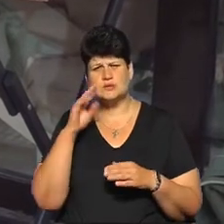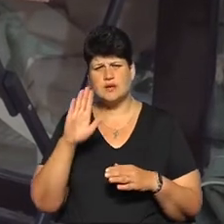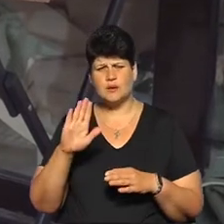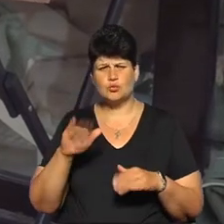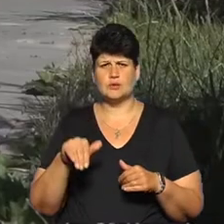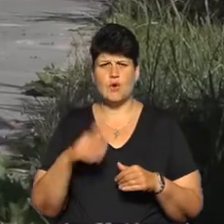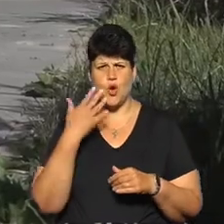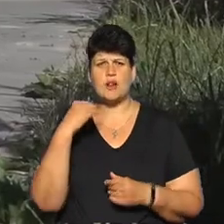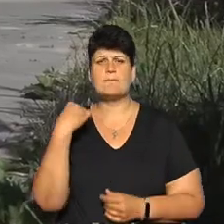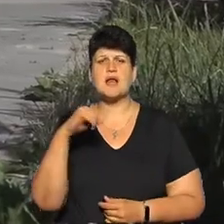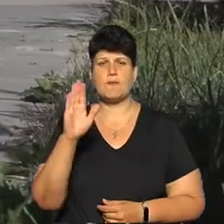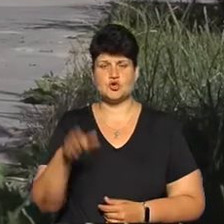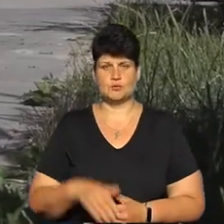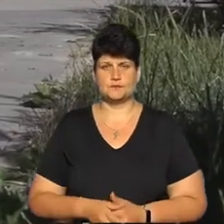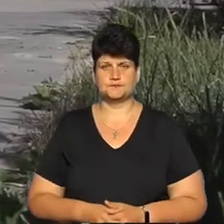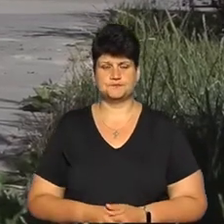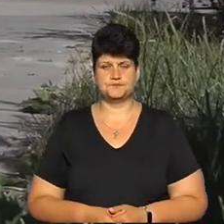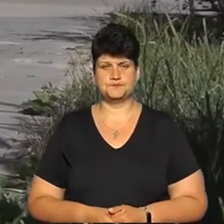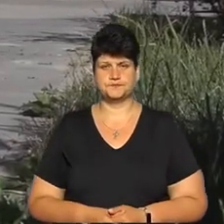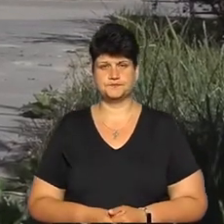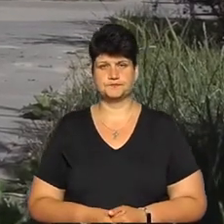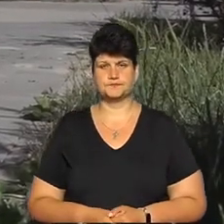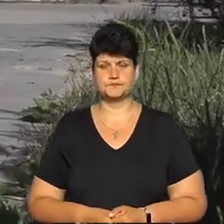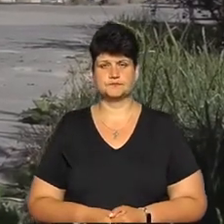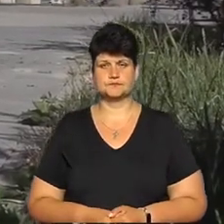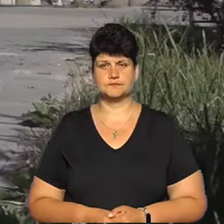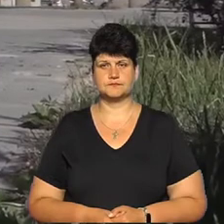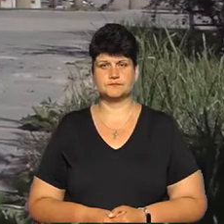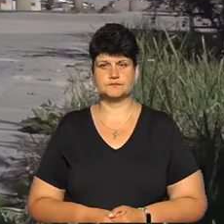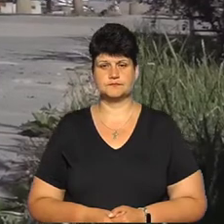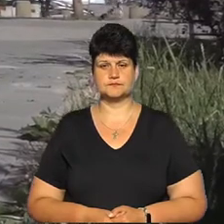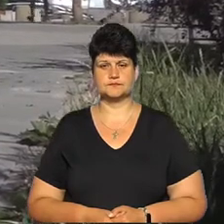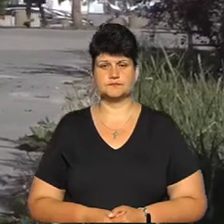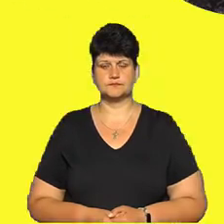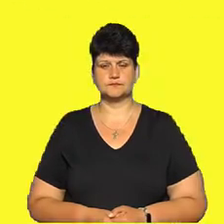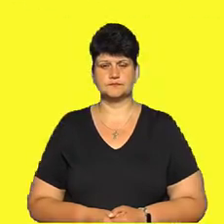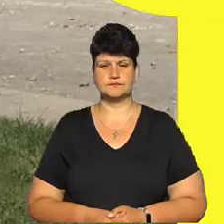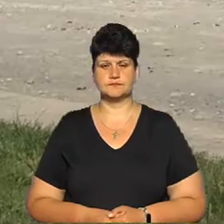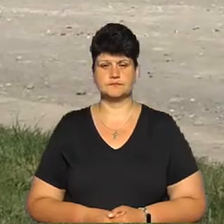коли переможемо. Соломія Струз, Оксана Галіяш, новини на Суспільному, Тернопіль.